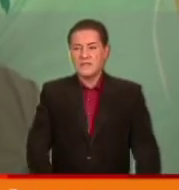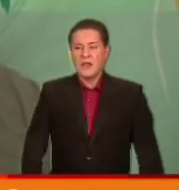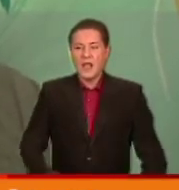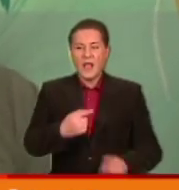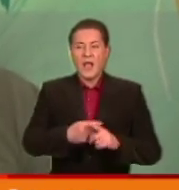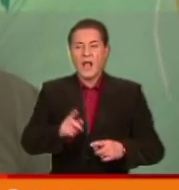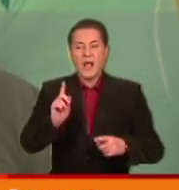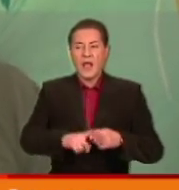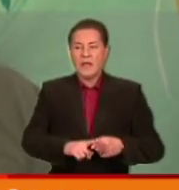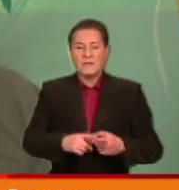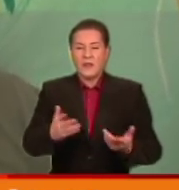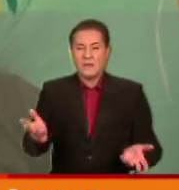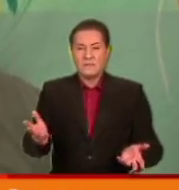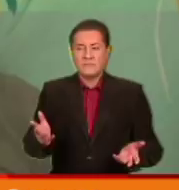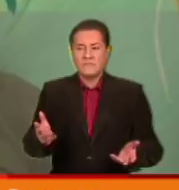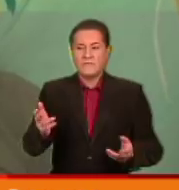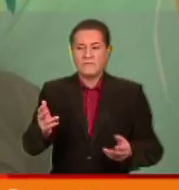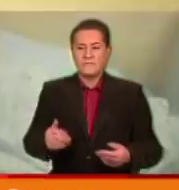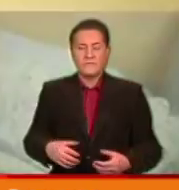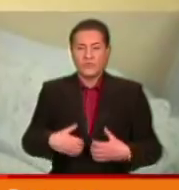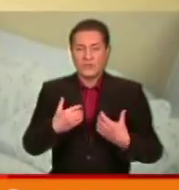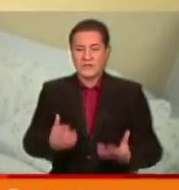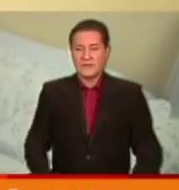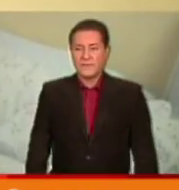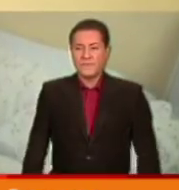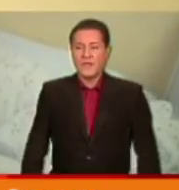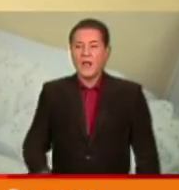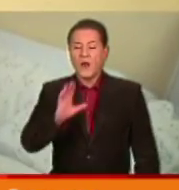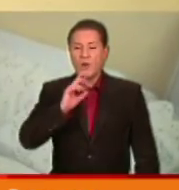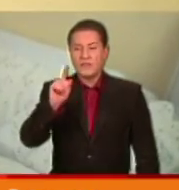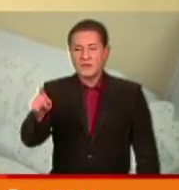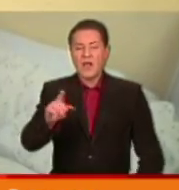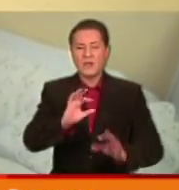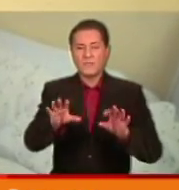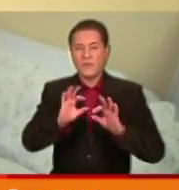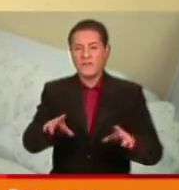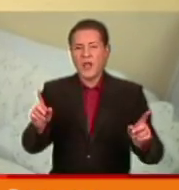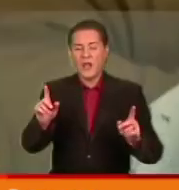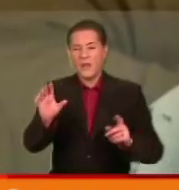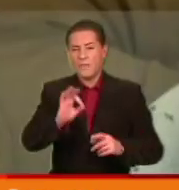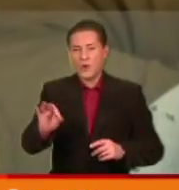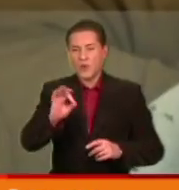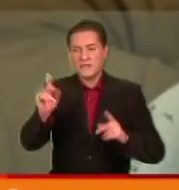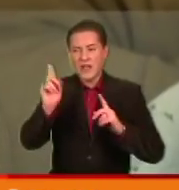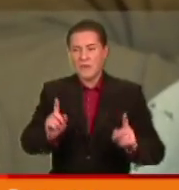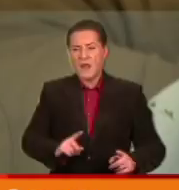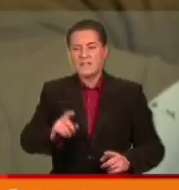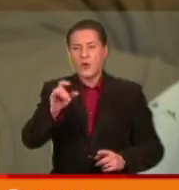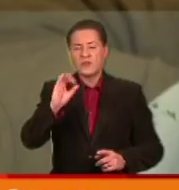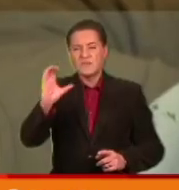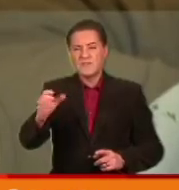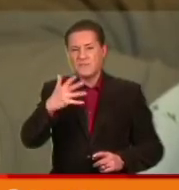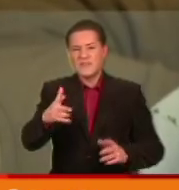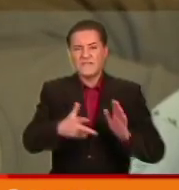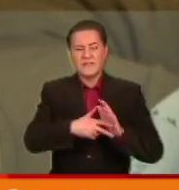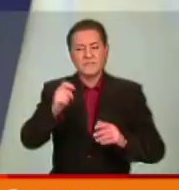это без всякого всего. Альвіна Рогач розповідає про закарпатський хоспіс. 58-річна жінка повірити